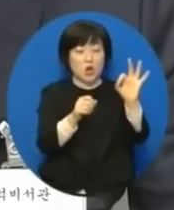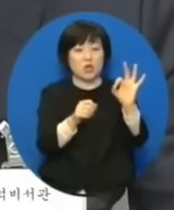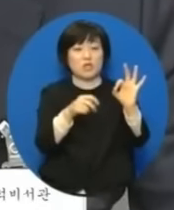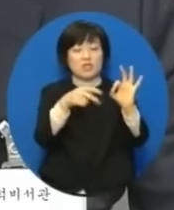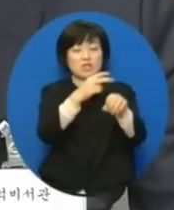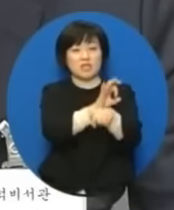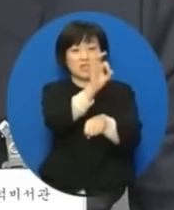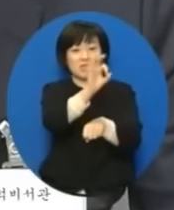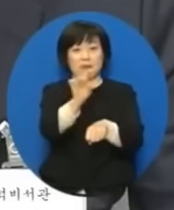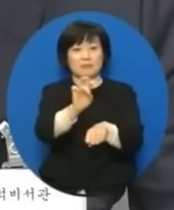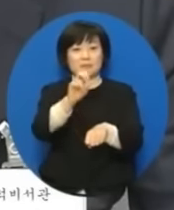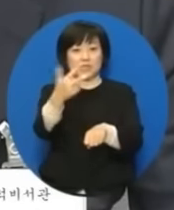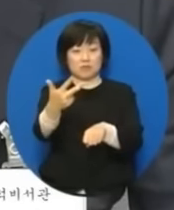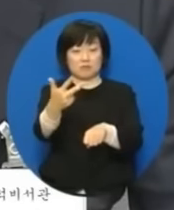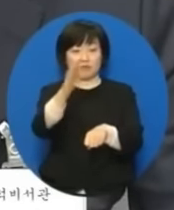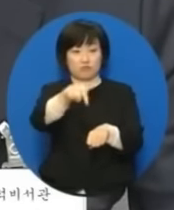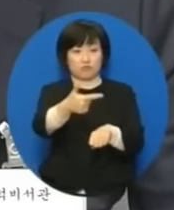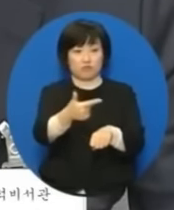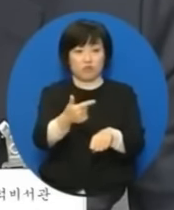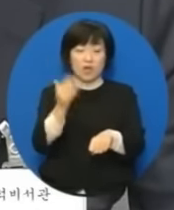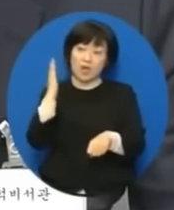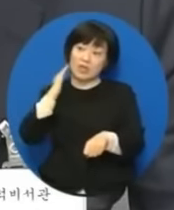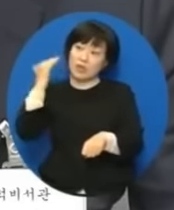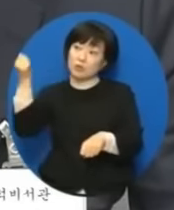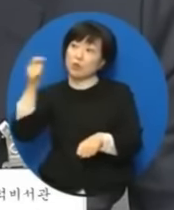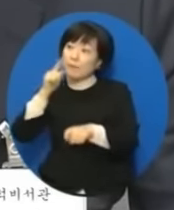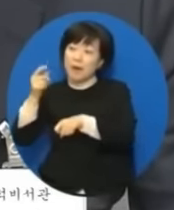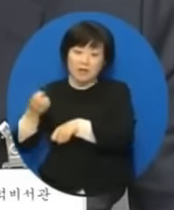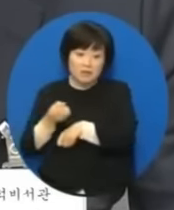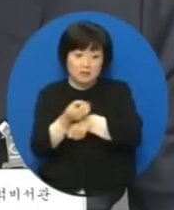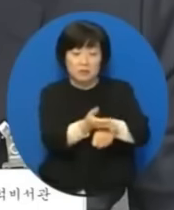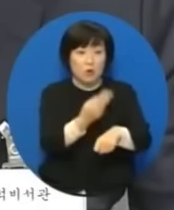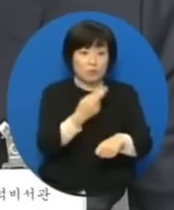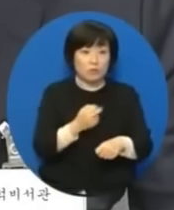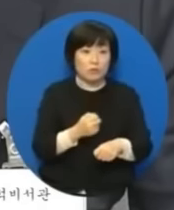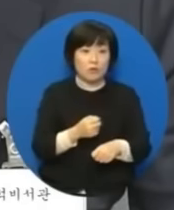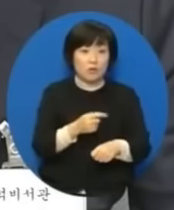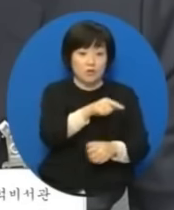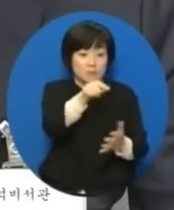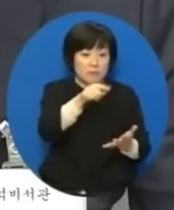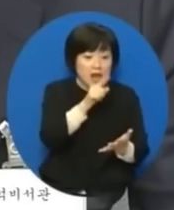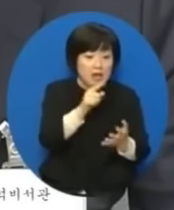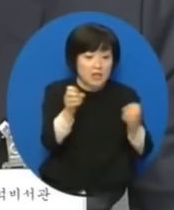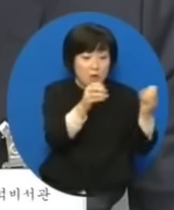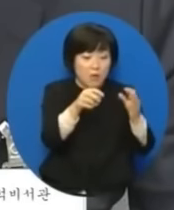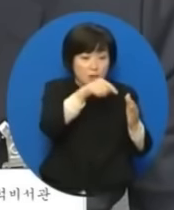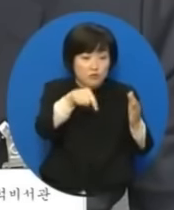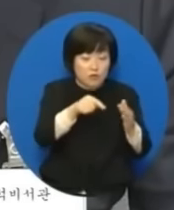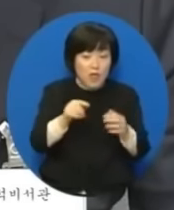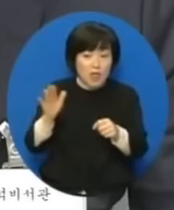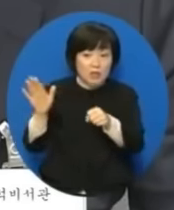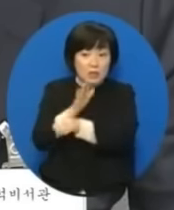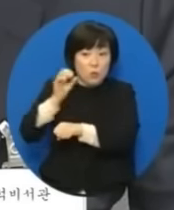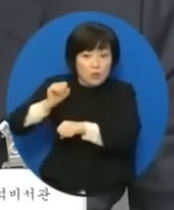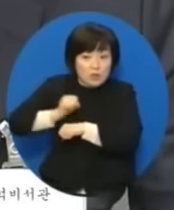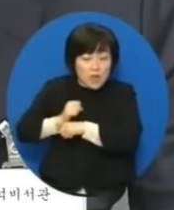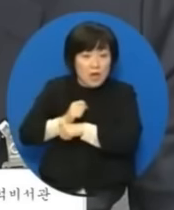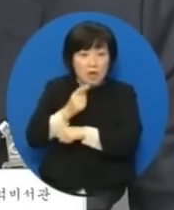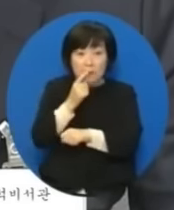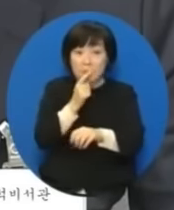통화입니다. 대통령의 메시지를 전달한다. 어디에도 특공대 얘기는 없습니다. 대통령이 불과 7분 전에